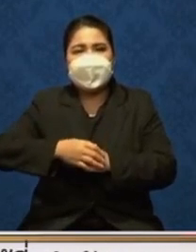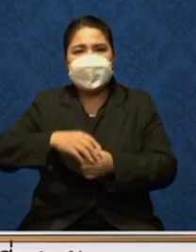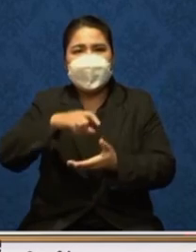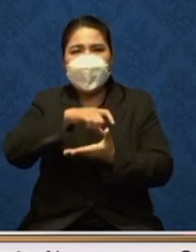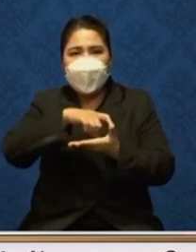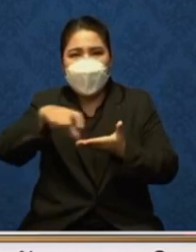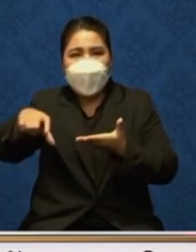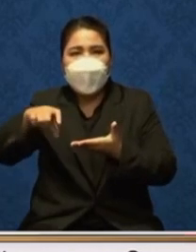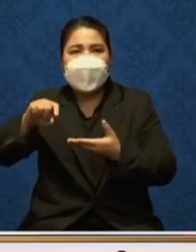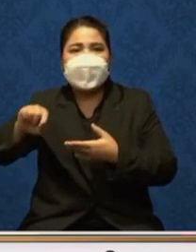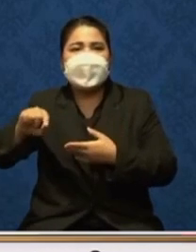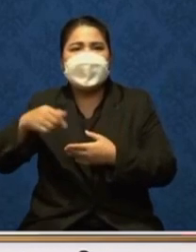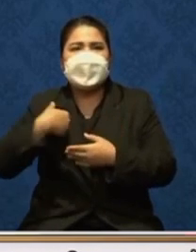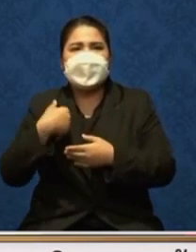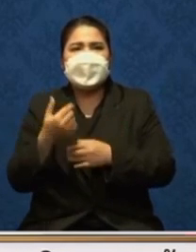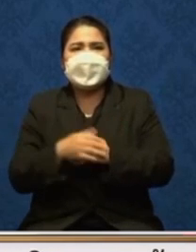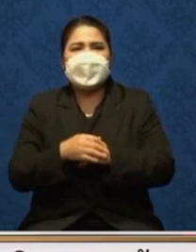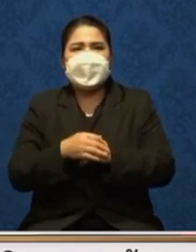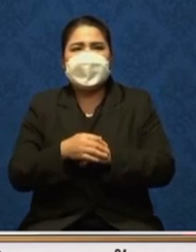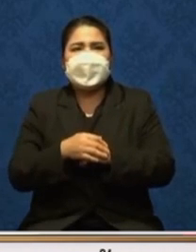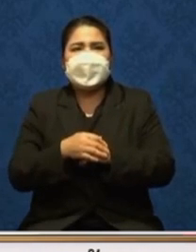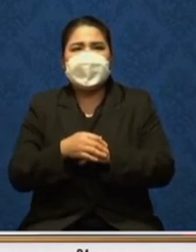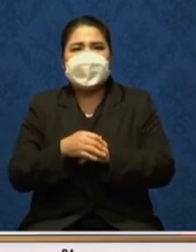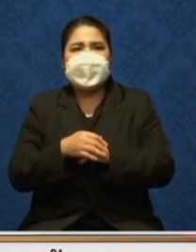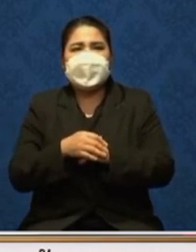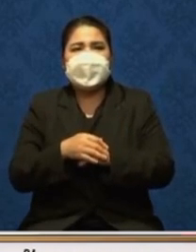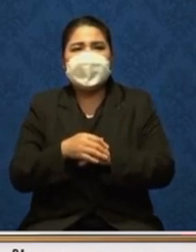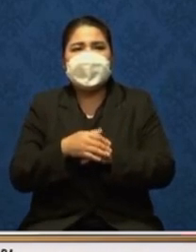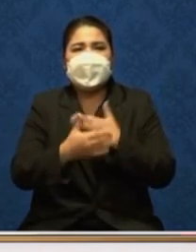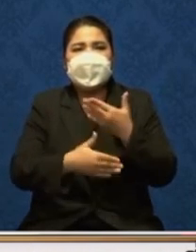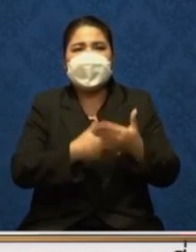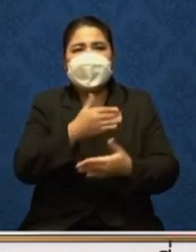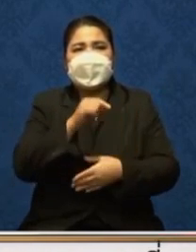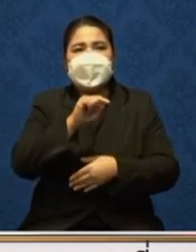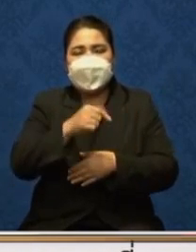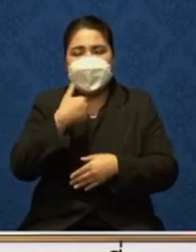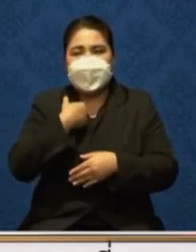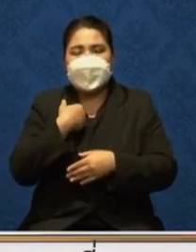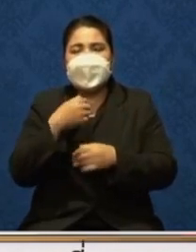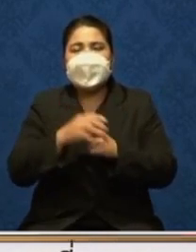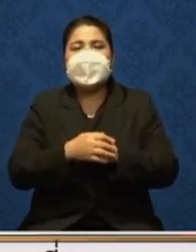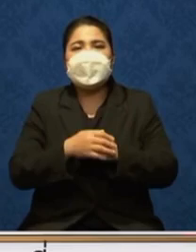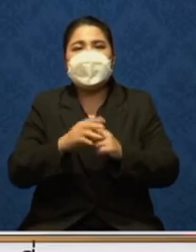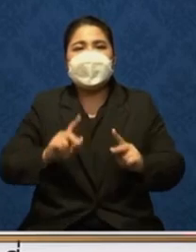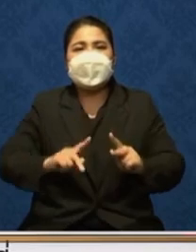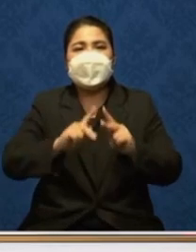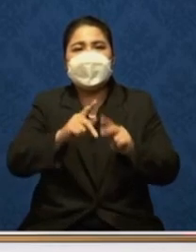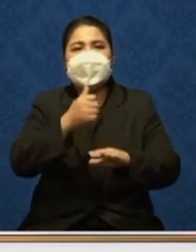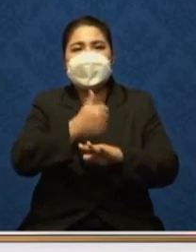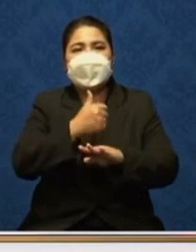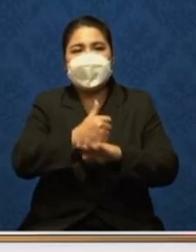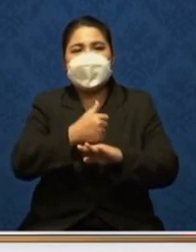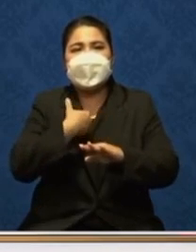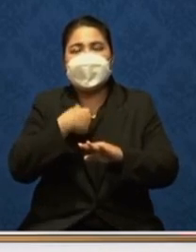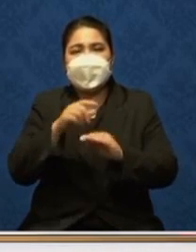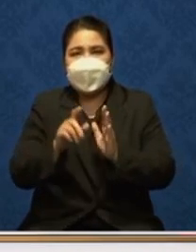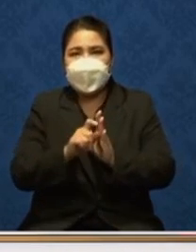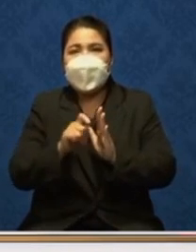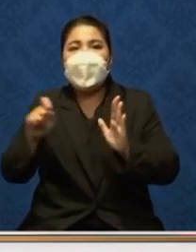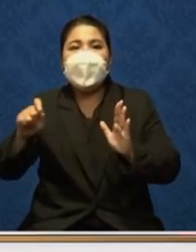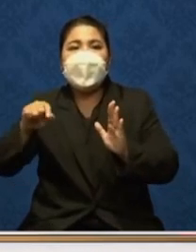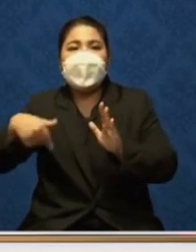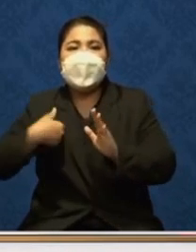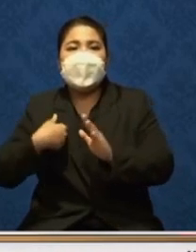ผมเล่าไปตอนต้นครับวาห้างหนส่วนนี้แรับนตรี เข้ามารวมแต่ก่อนตั้งแล้วกออกไปจากไมา Spider recipe,